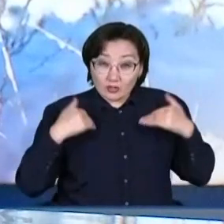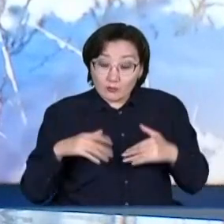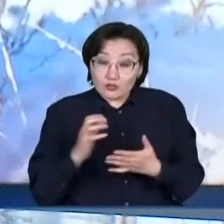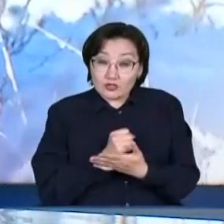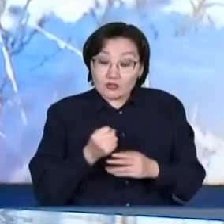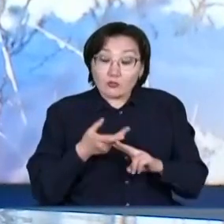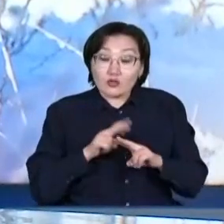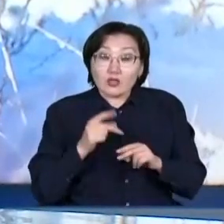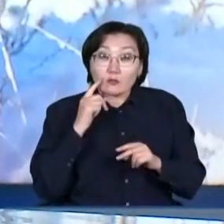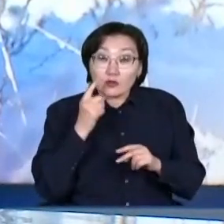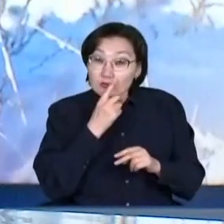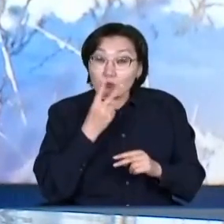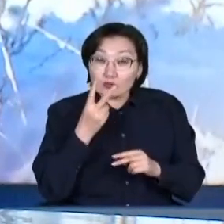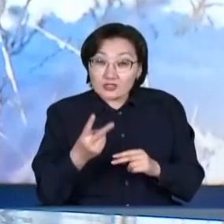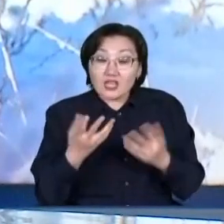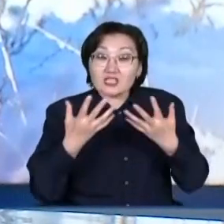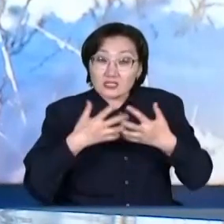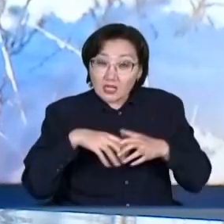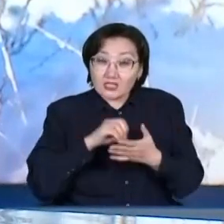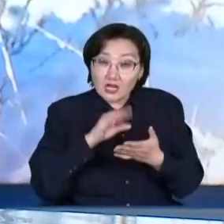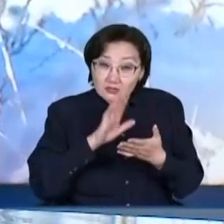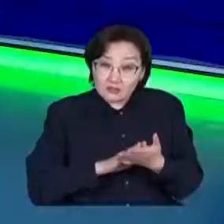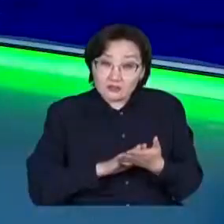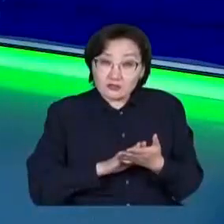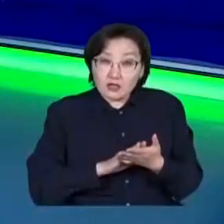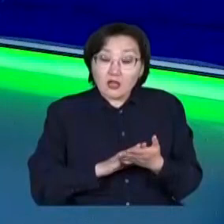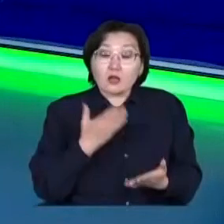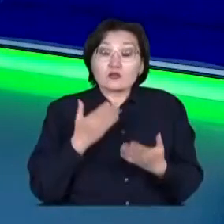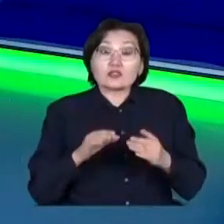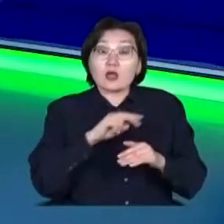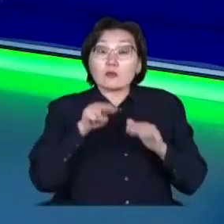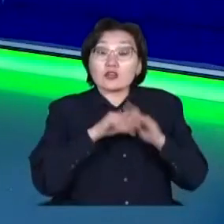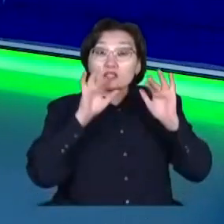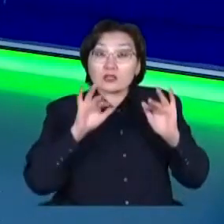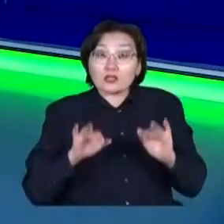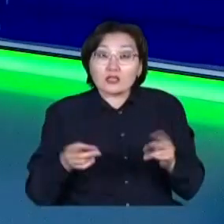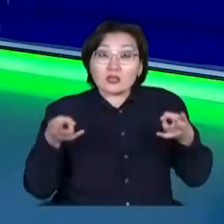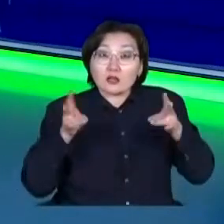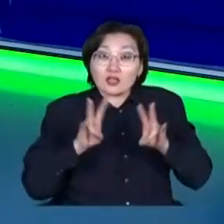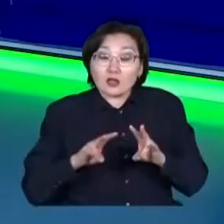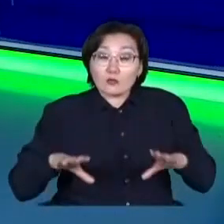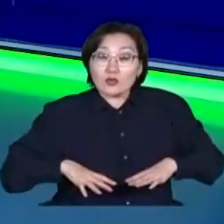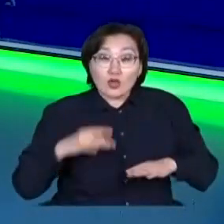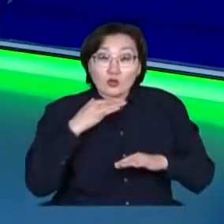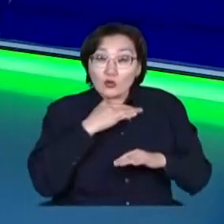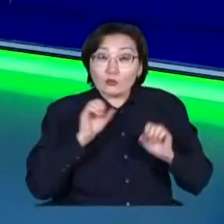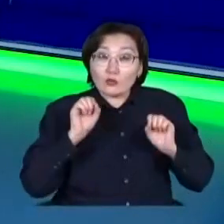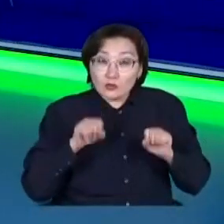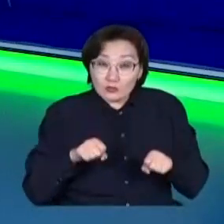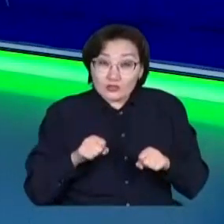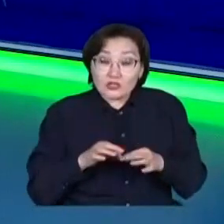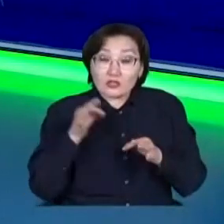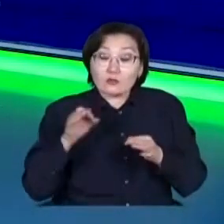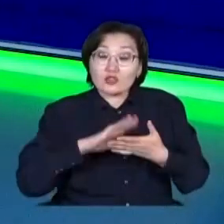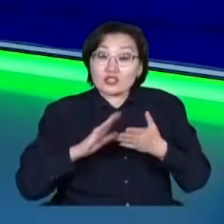Бұл көзге көрініп, санаққа алынғандары. Ал аққардың арасында омбылап қатып қалғандар көп болуы әбден мүмкін.